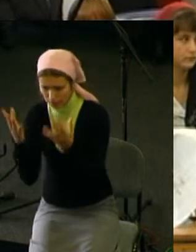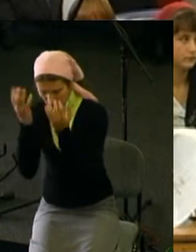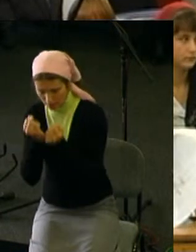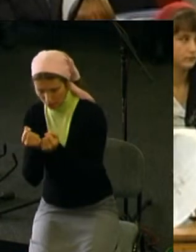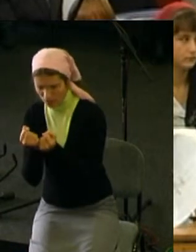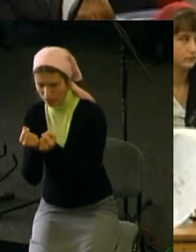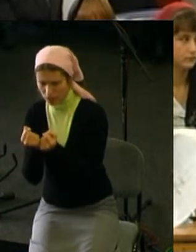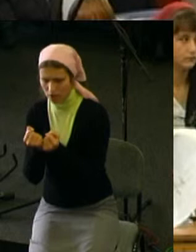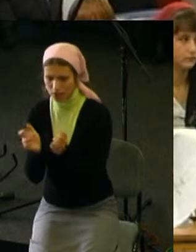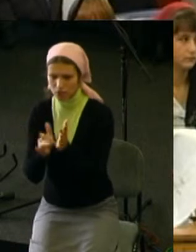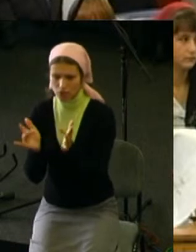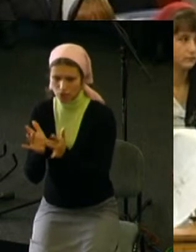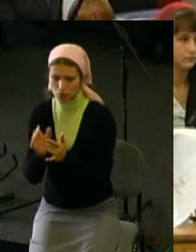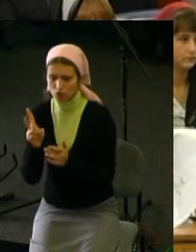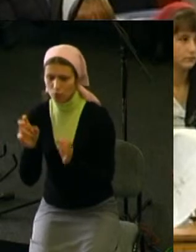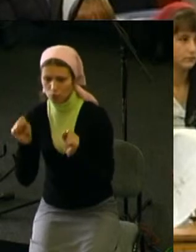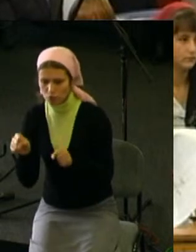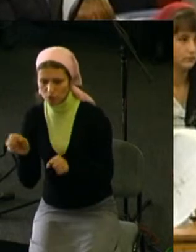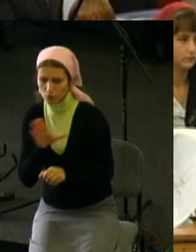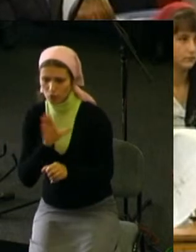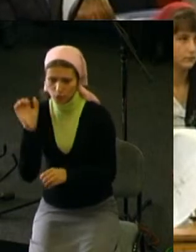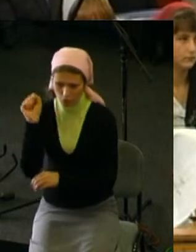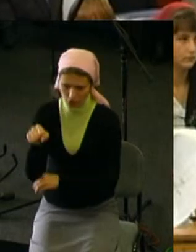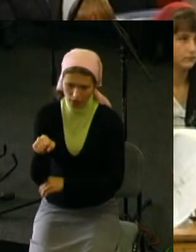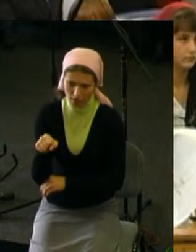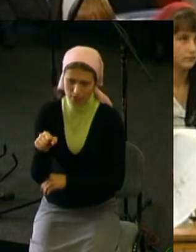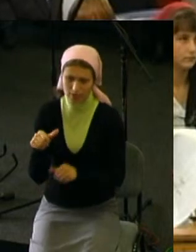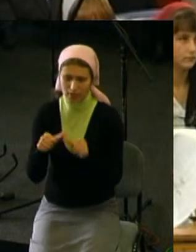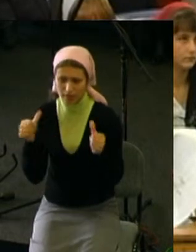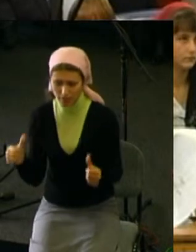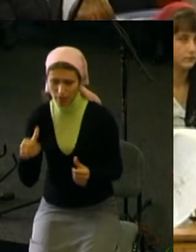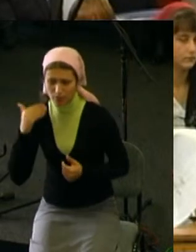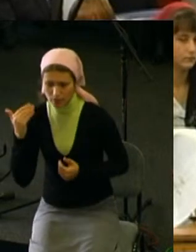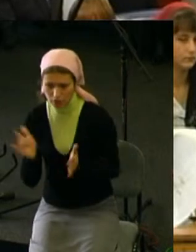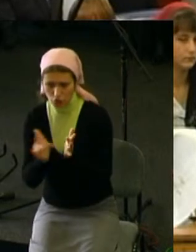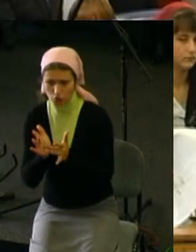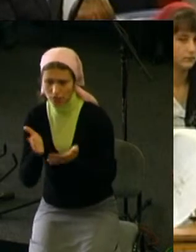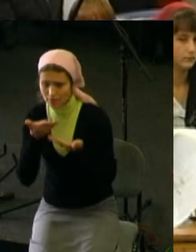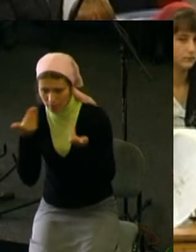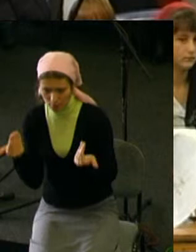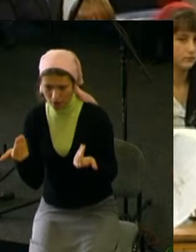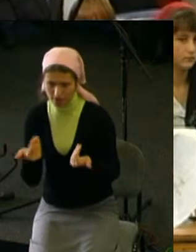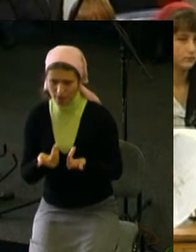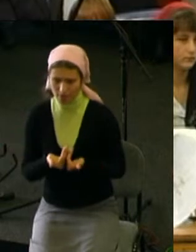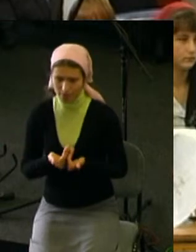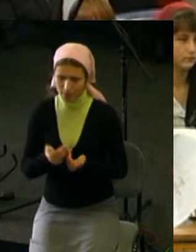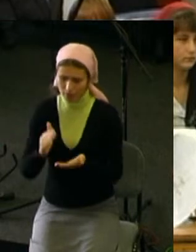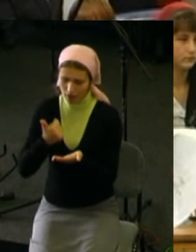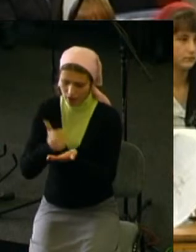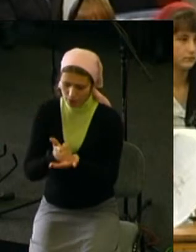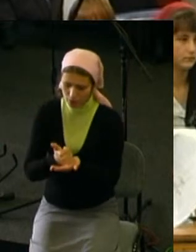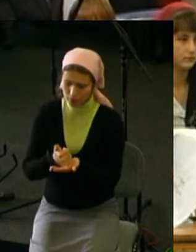затьмарити його можна було ще поклонятися Крім нього немає і.в.